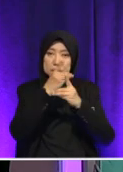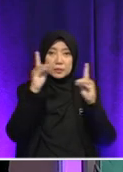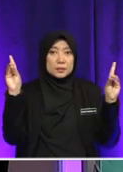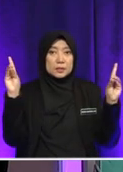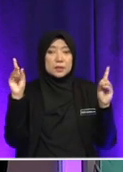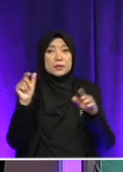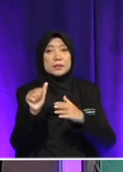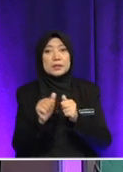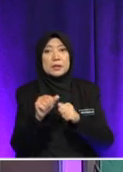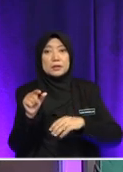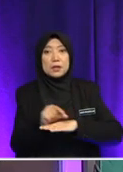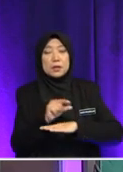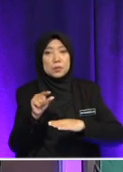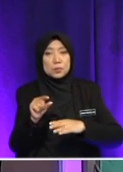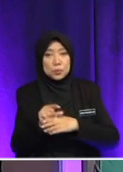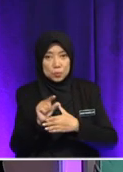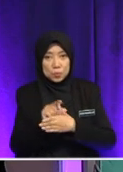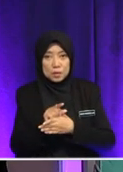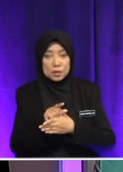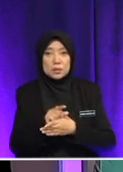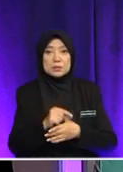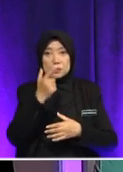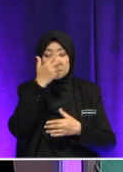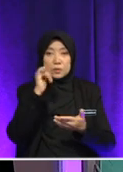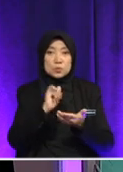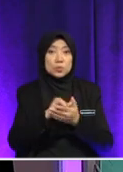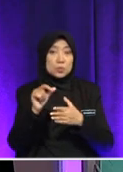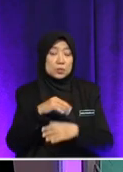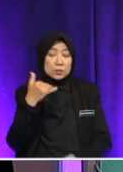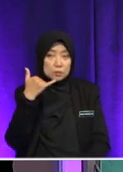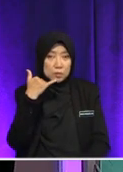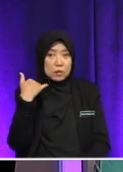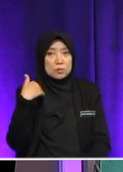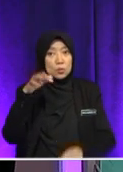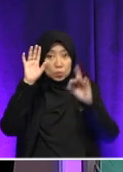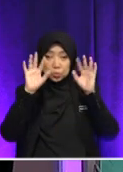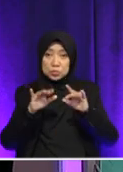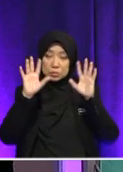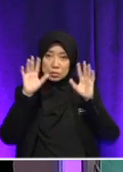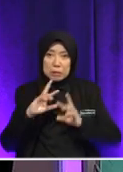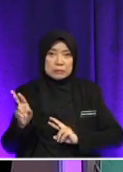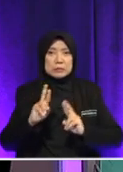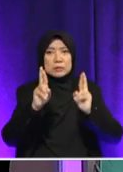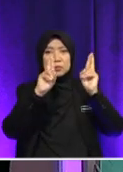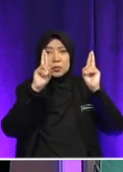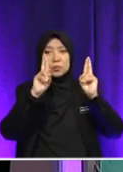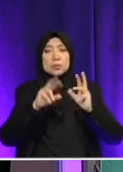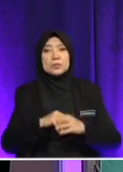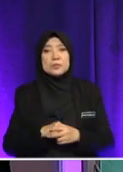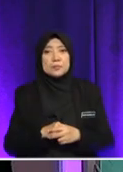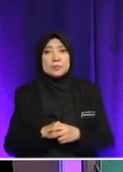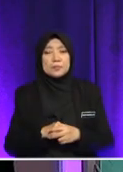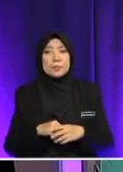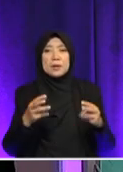gangguan besok kita guna gantian opini dalam teknik komunikasi kalau ada hujan ada ribut Oke Langsung maksudnya